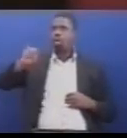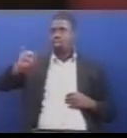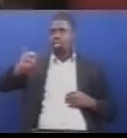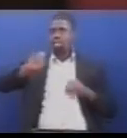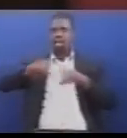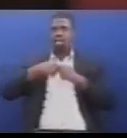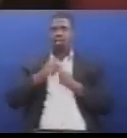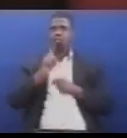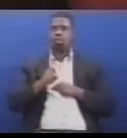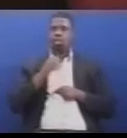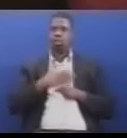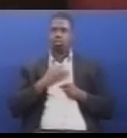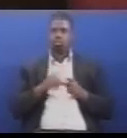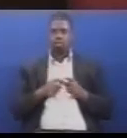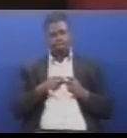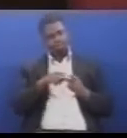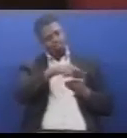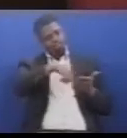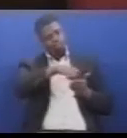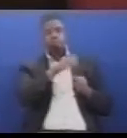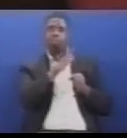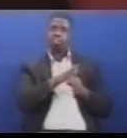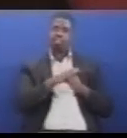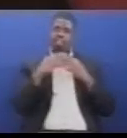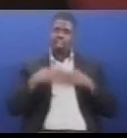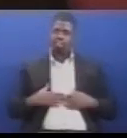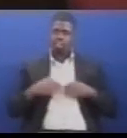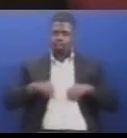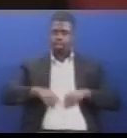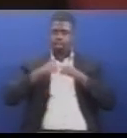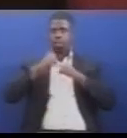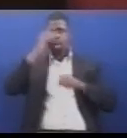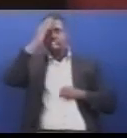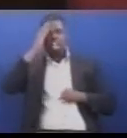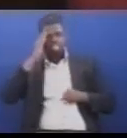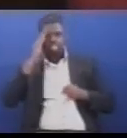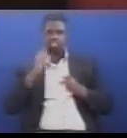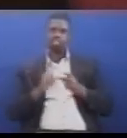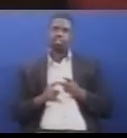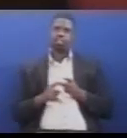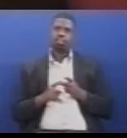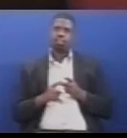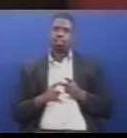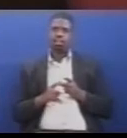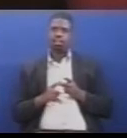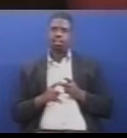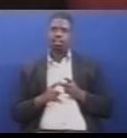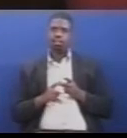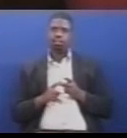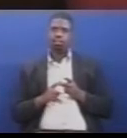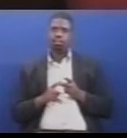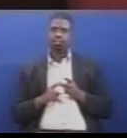langu linaenda hapa. Kwa kuwa vituo vingi vya afya vinavyomilikiwa na jeshi la Jamhuri ya Muungano wa Tanzania